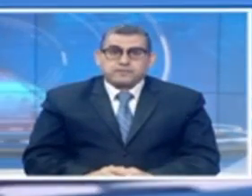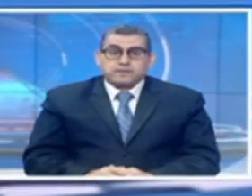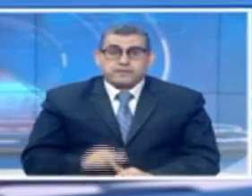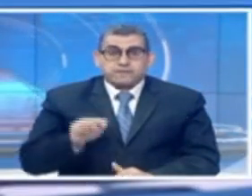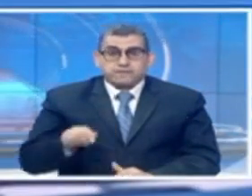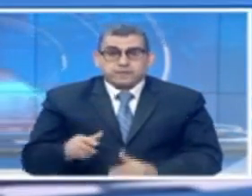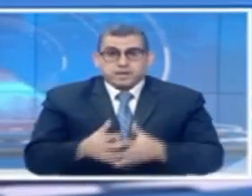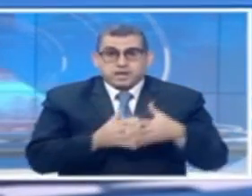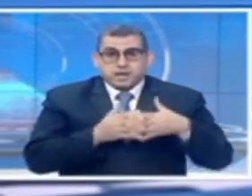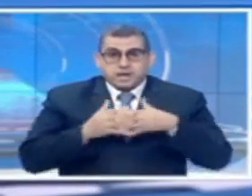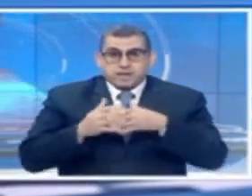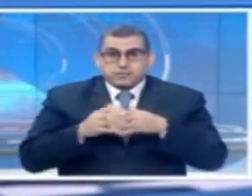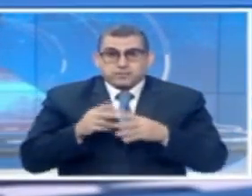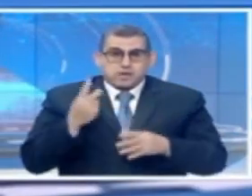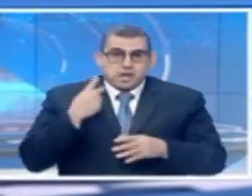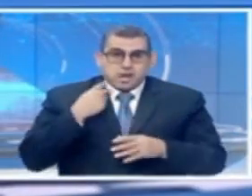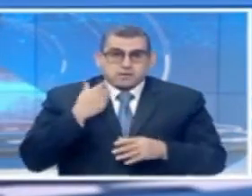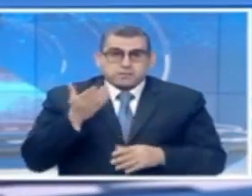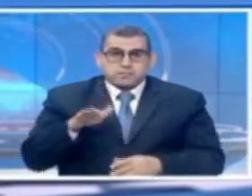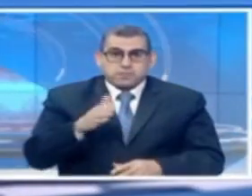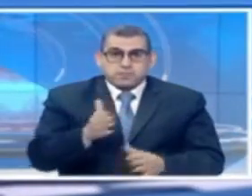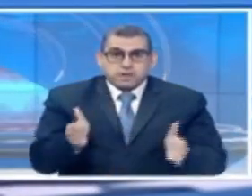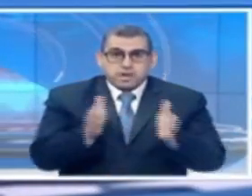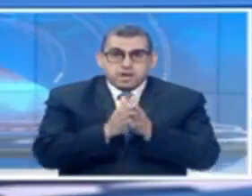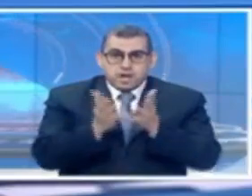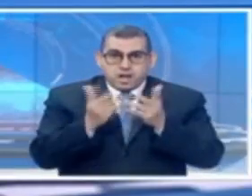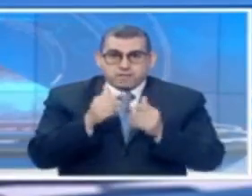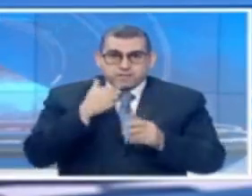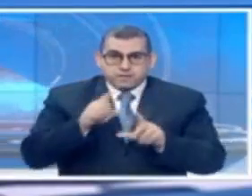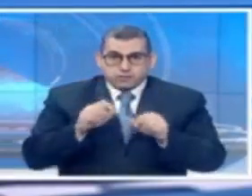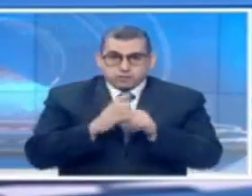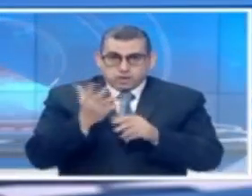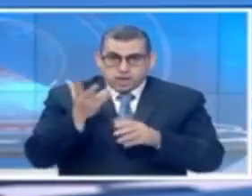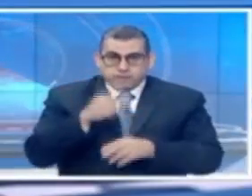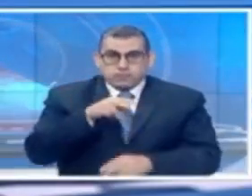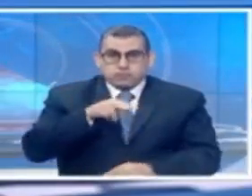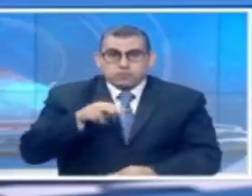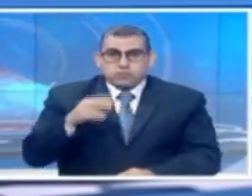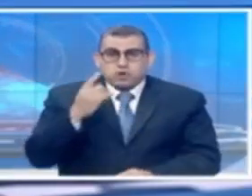في الولايات المتحدة الأمريكية بلغ إجمالي الوفيات الناجمة عن فيروس كورونا نحو